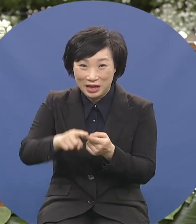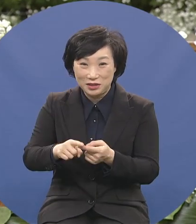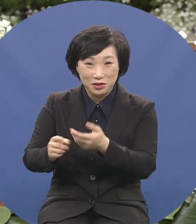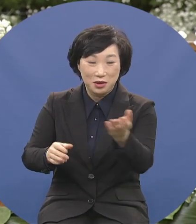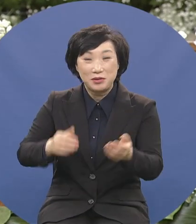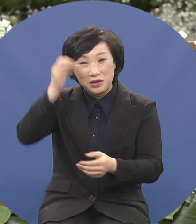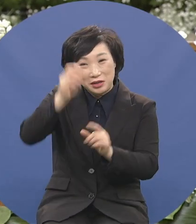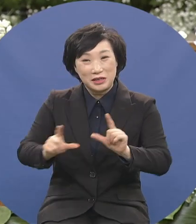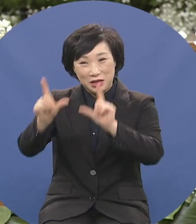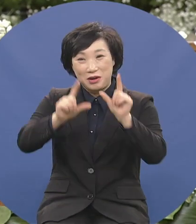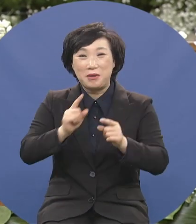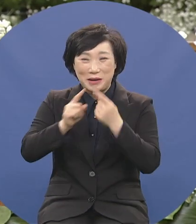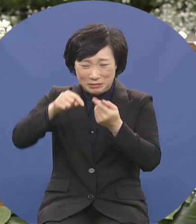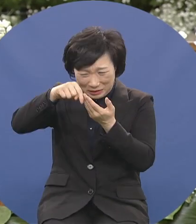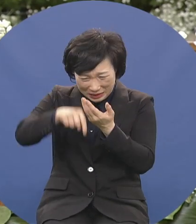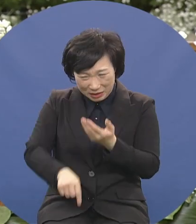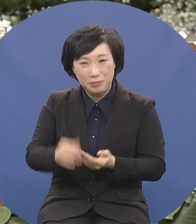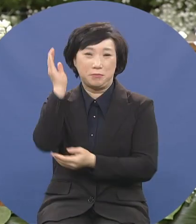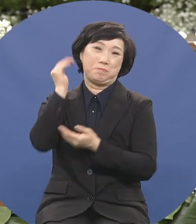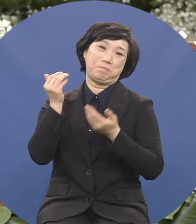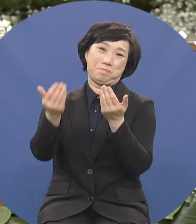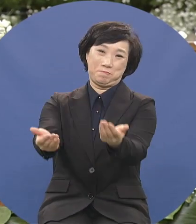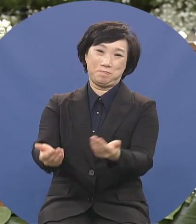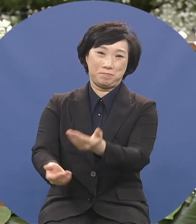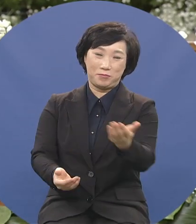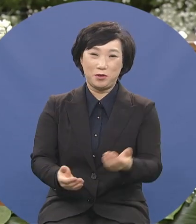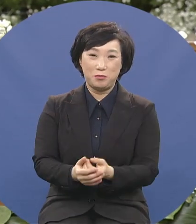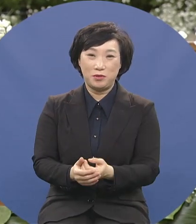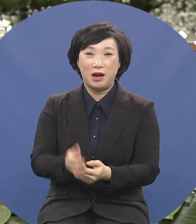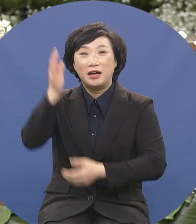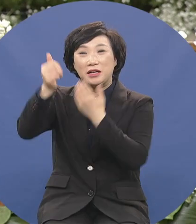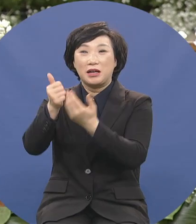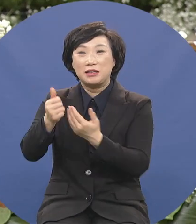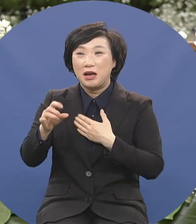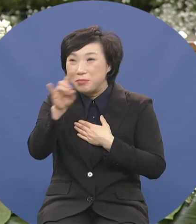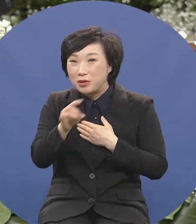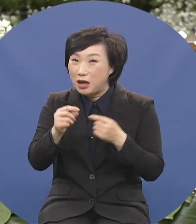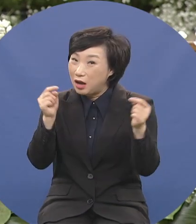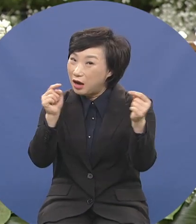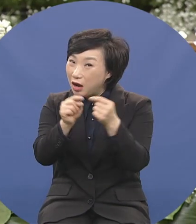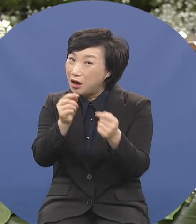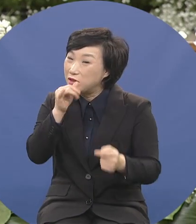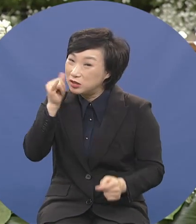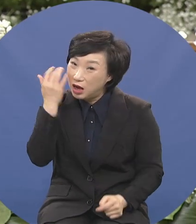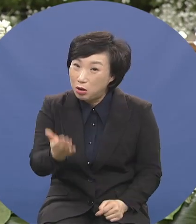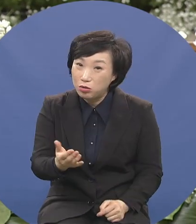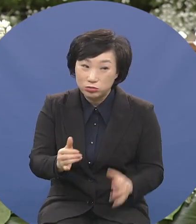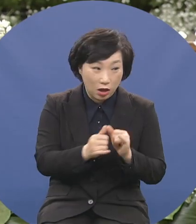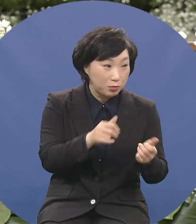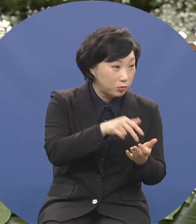한번 드리려고 합니다. 변명이 통하더냐 그 말이죠. 사람은